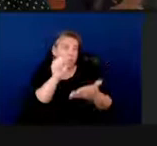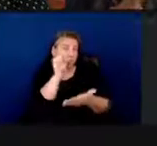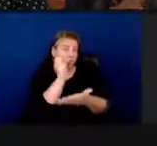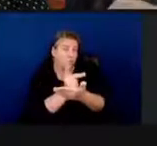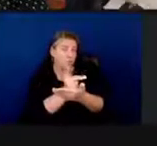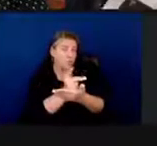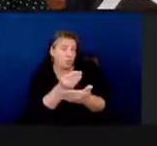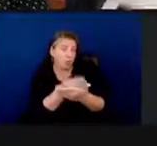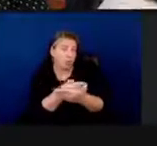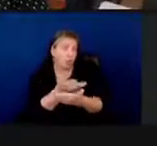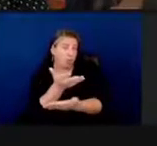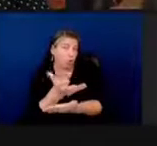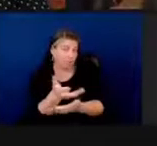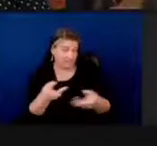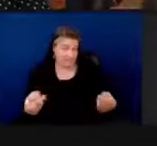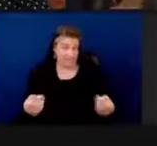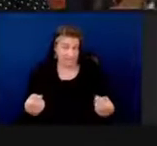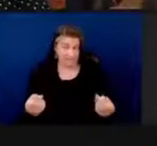mtahitajika